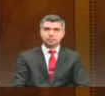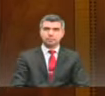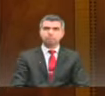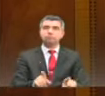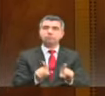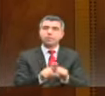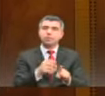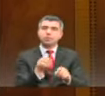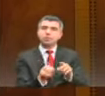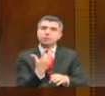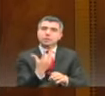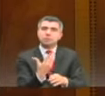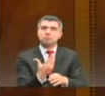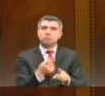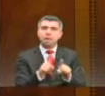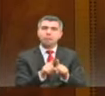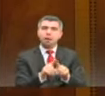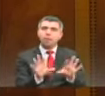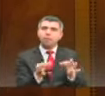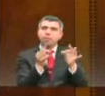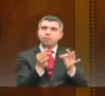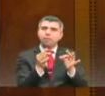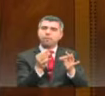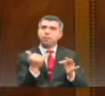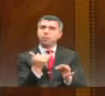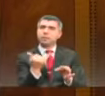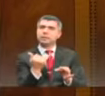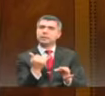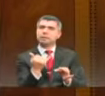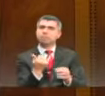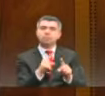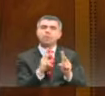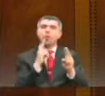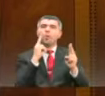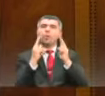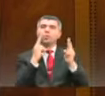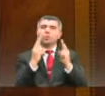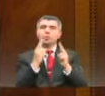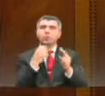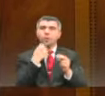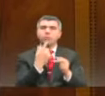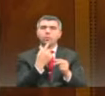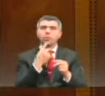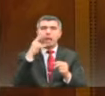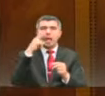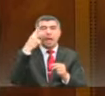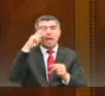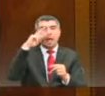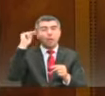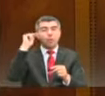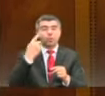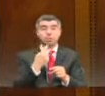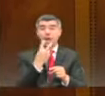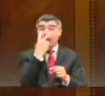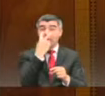وتحسين وعصرنة استغلالها. وأشير بالخصوص فقط إلى إنجاز الطريق السريع تيزنيت العيون على طول